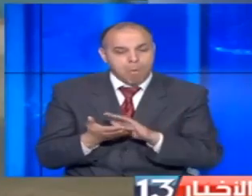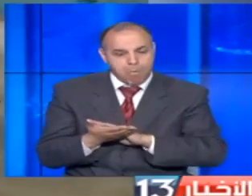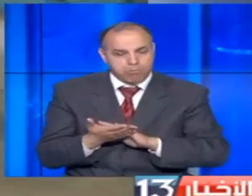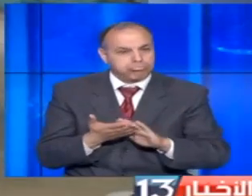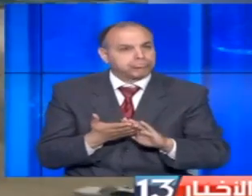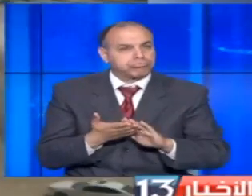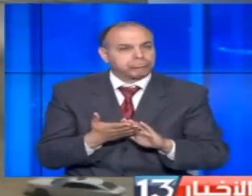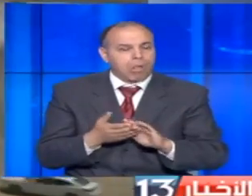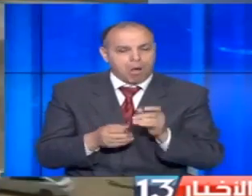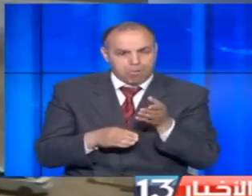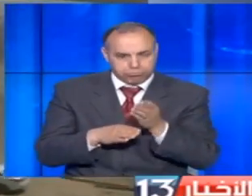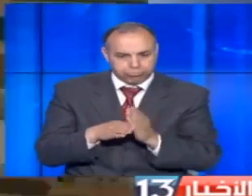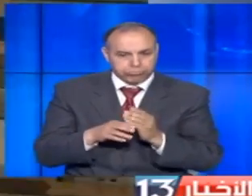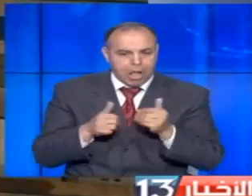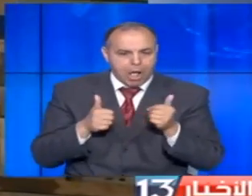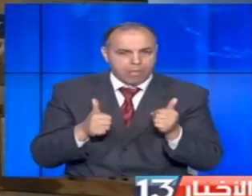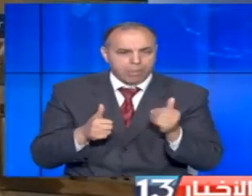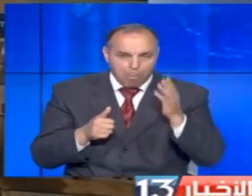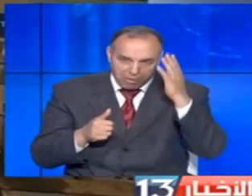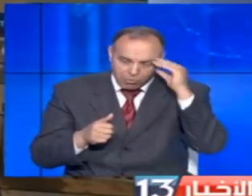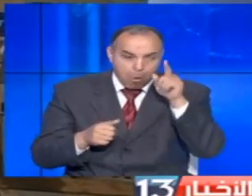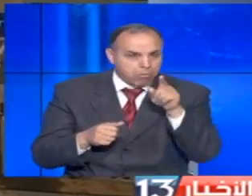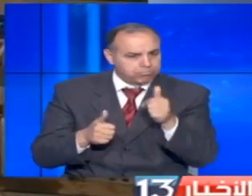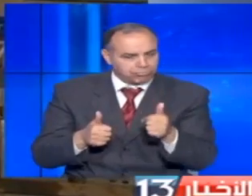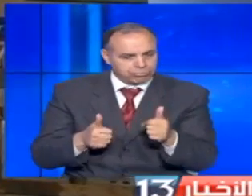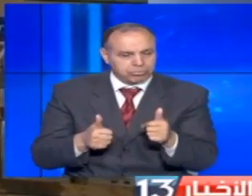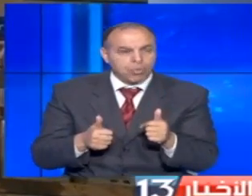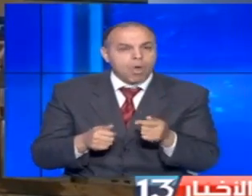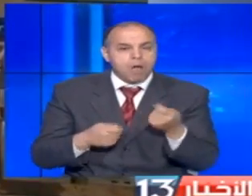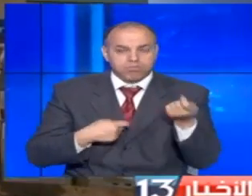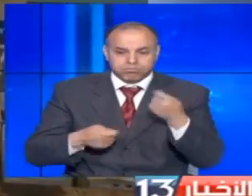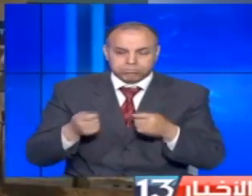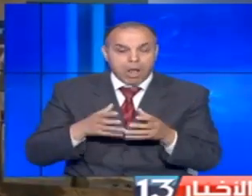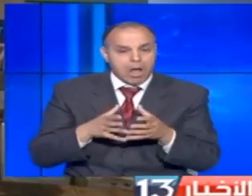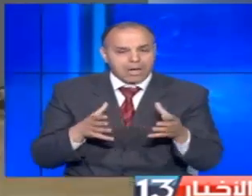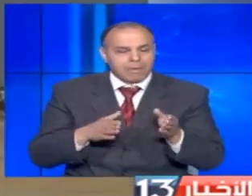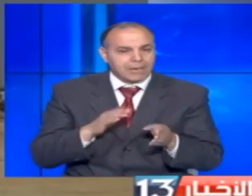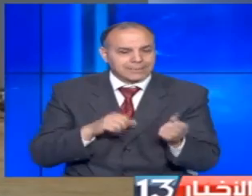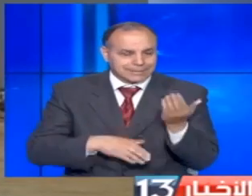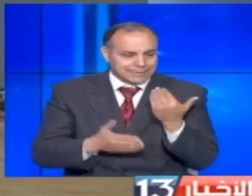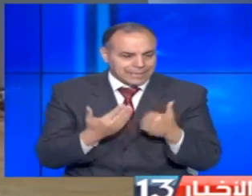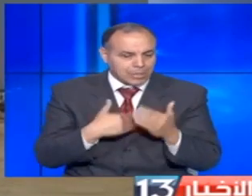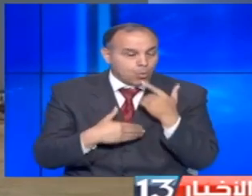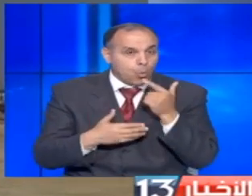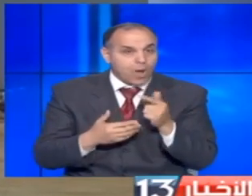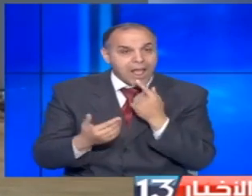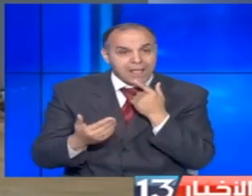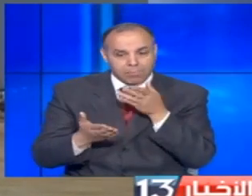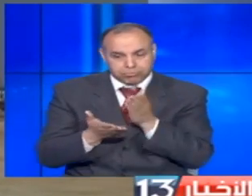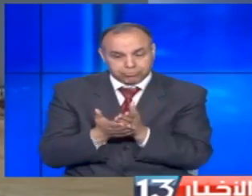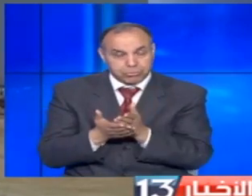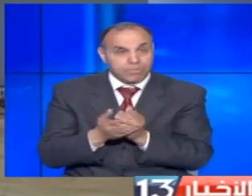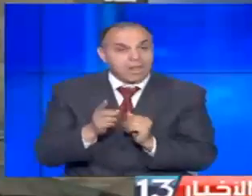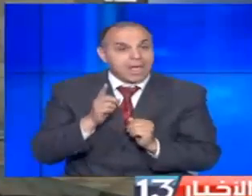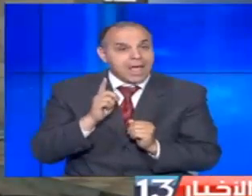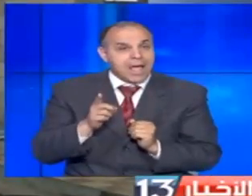اساسيه ملائمه بحسم المختصين واستثمارات كبرى ظر تفاعلا حقيقيا لاستغلال